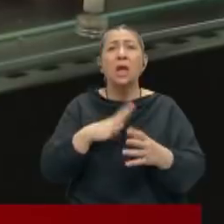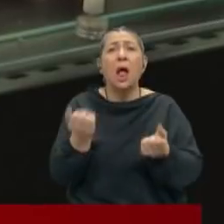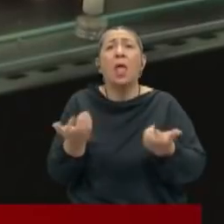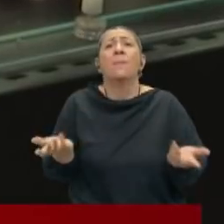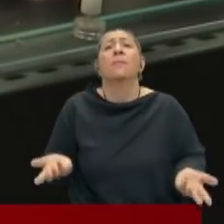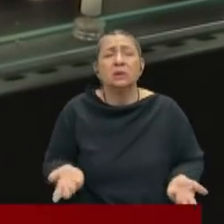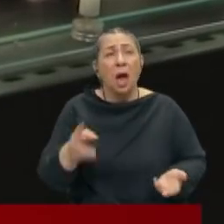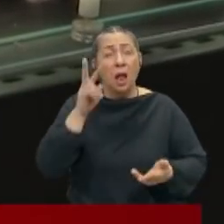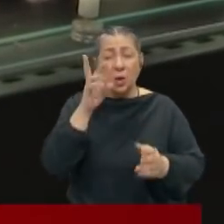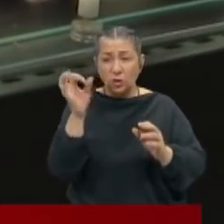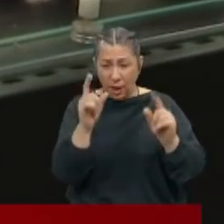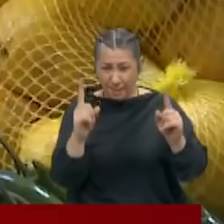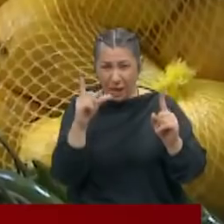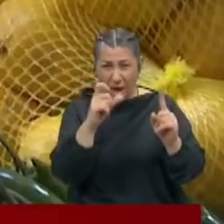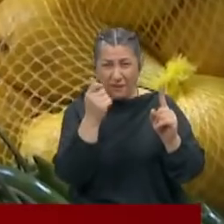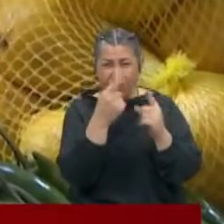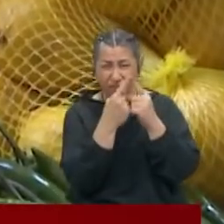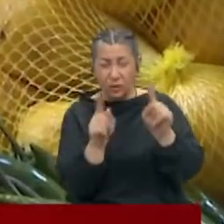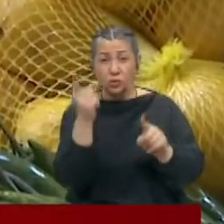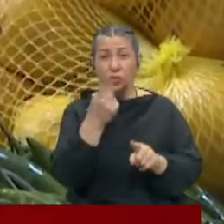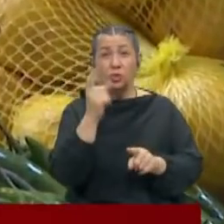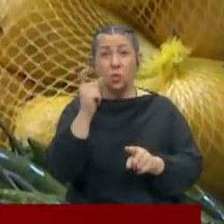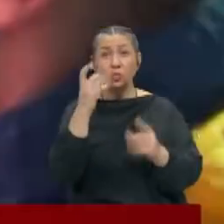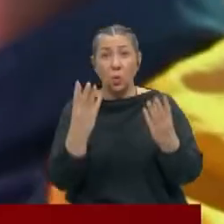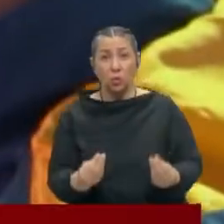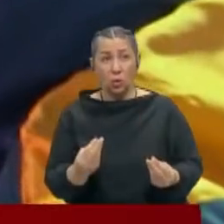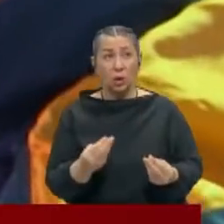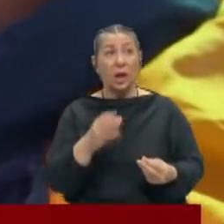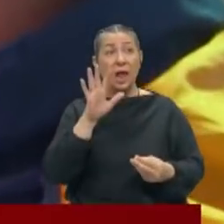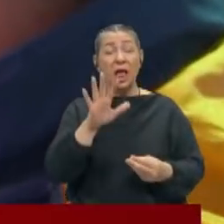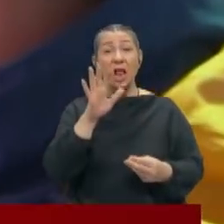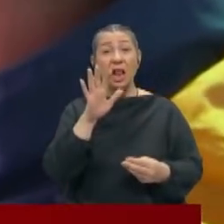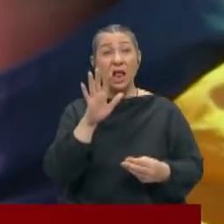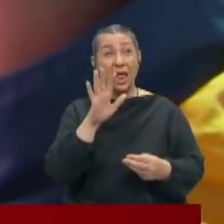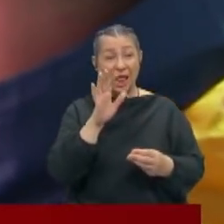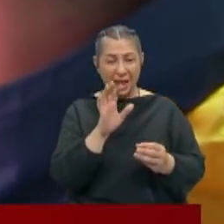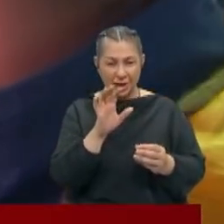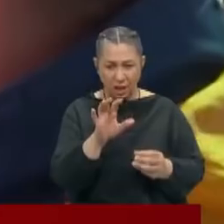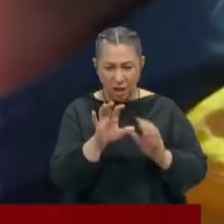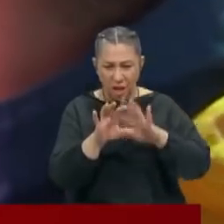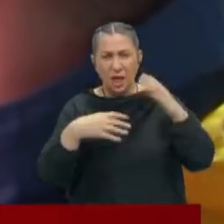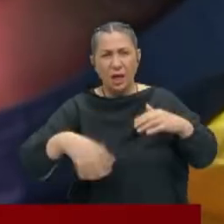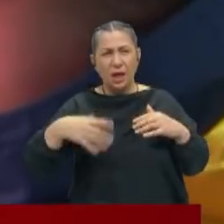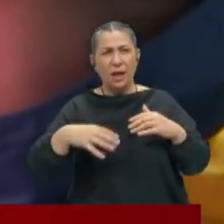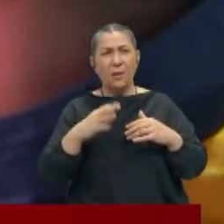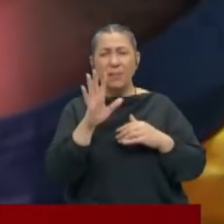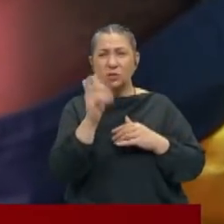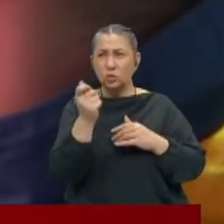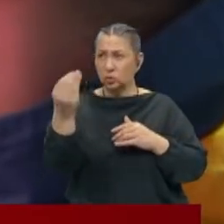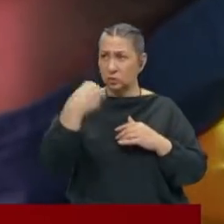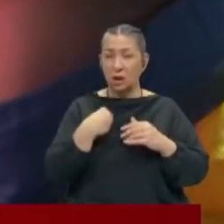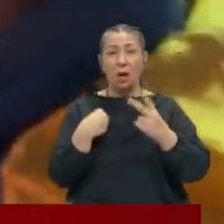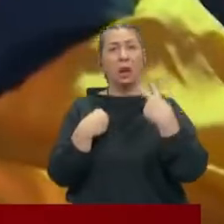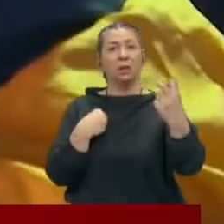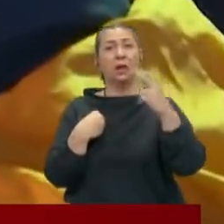oldu. Aralıktan ocağa bir aylık fiyat farkları %9'u buldu. Eline aldığın zaman elin bir kere yanıyor. Verdi bize 5 kuruş, aldı